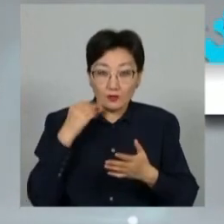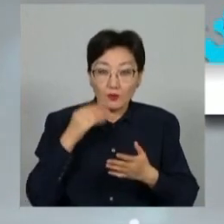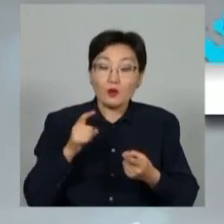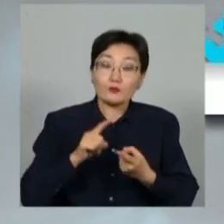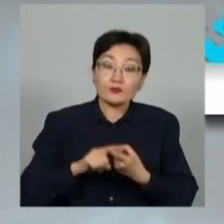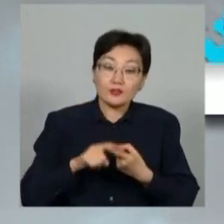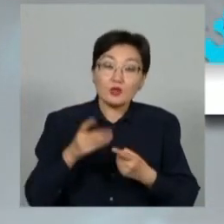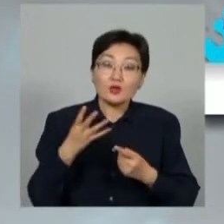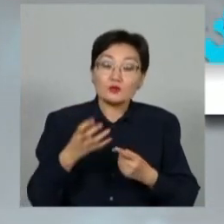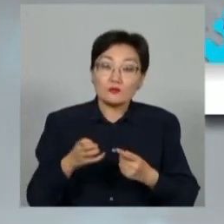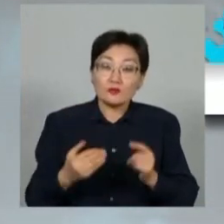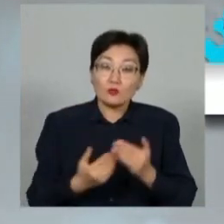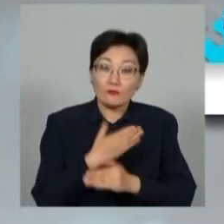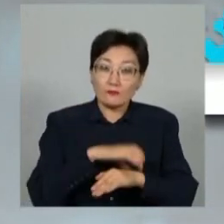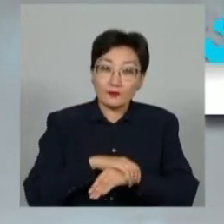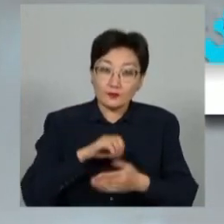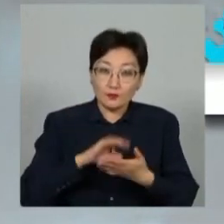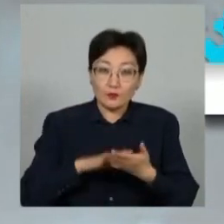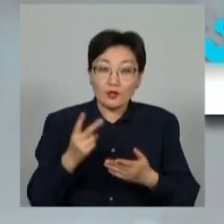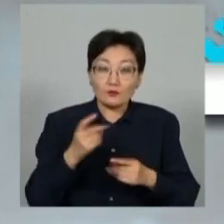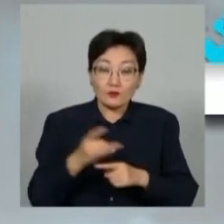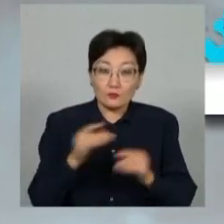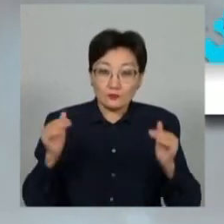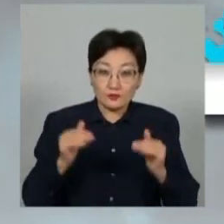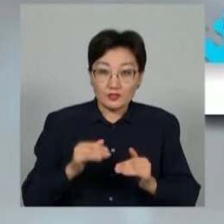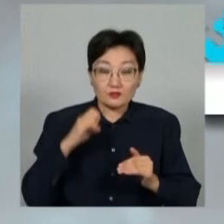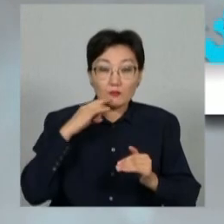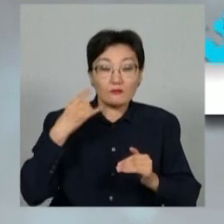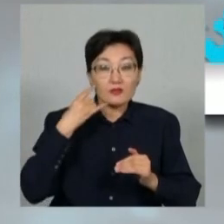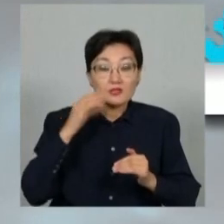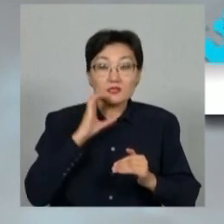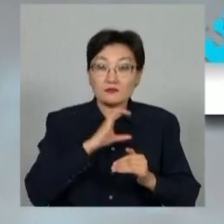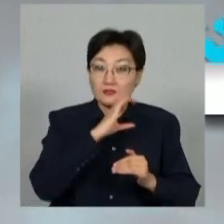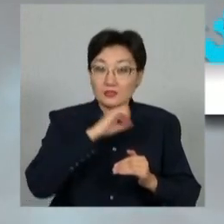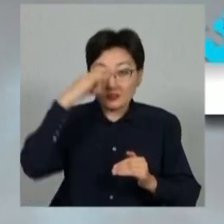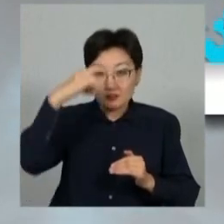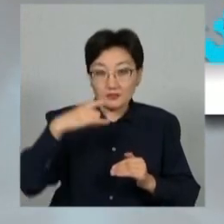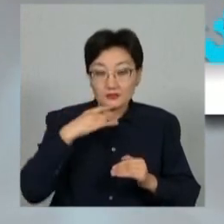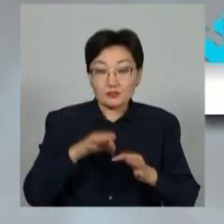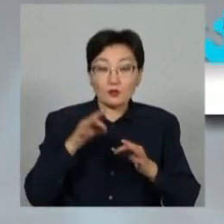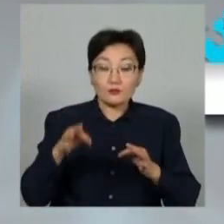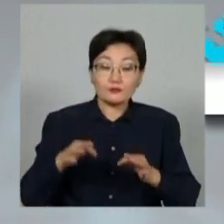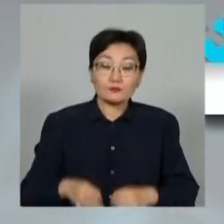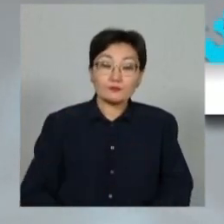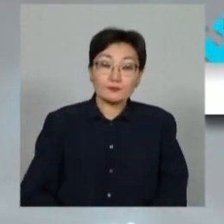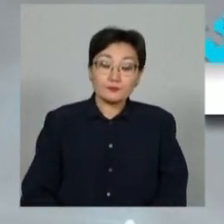Плюс 400 новых случаев. Вдвое меньше пациентов в Павлодарской и Северо-Казахстанской областях.